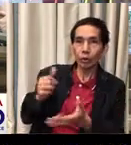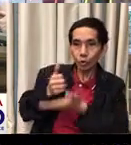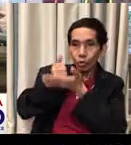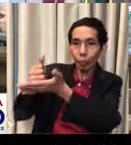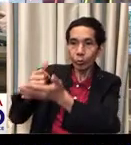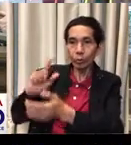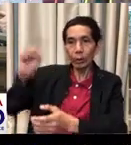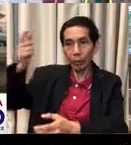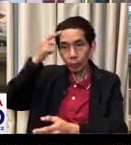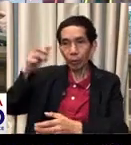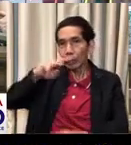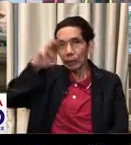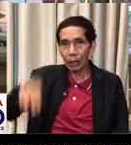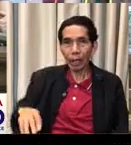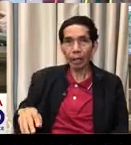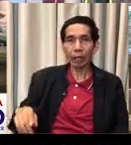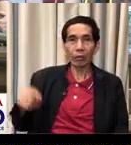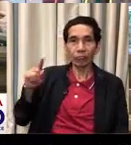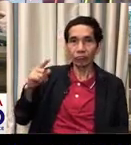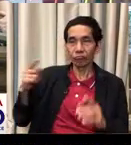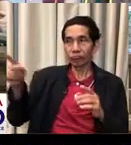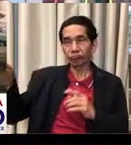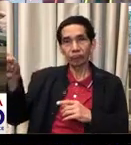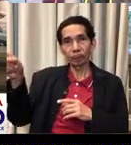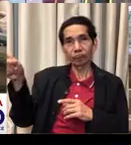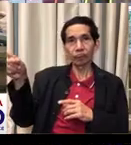Tumutulong sa gobyerno ng Maynila.